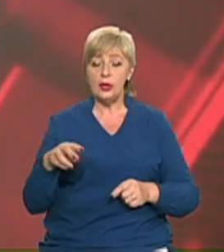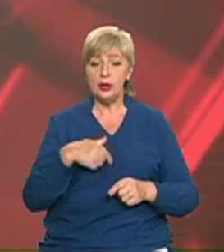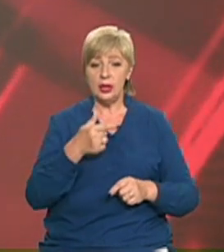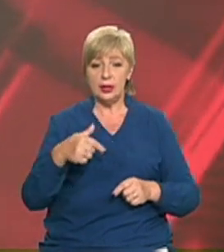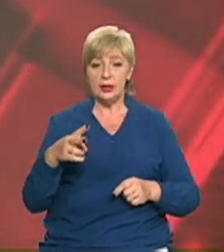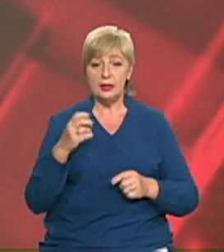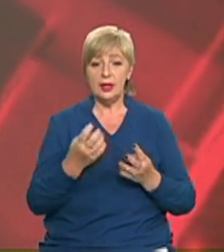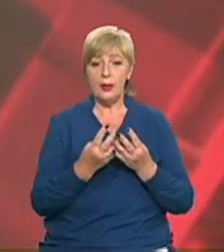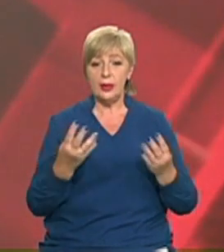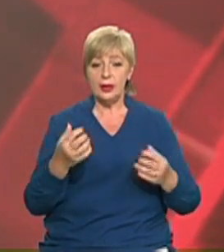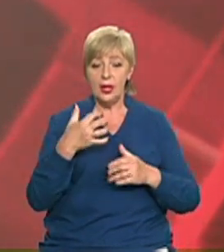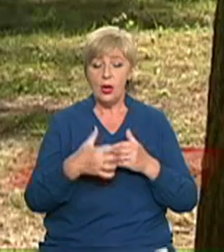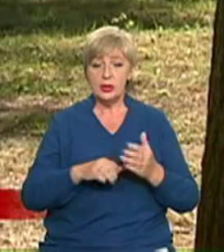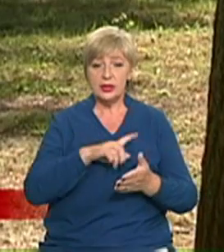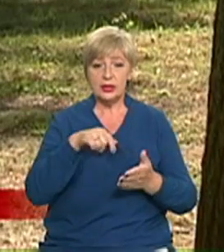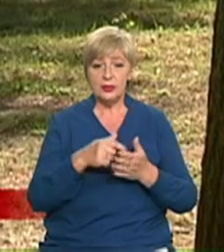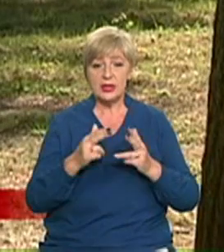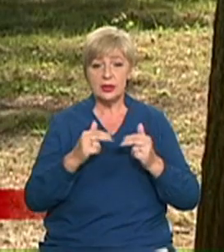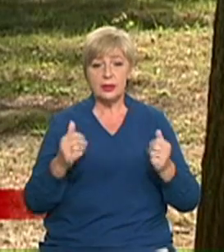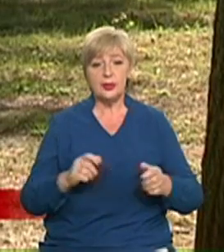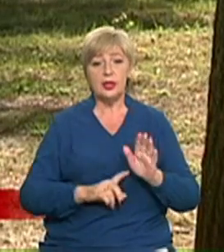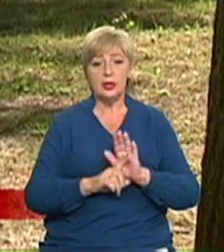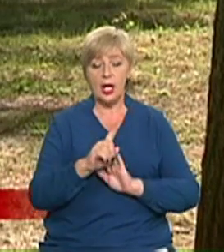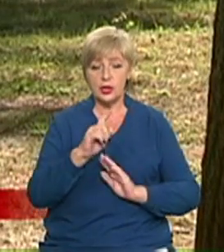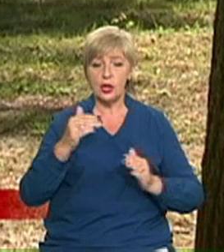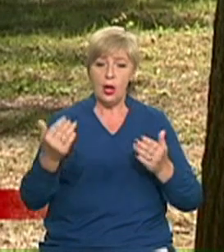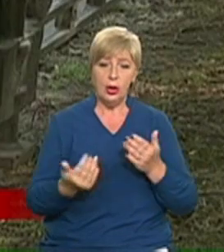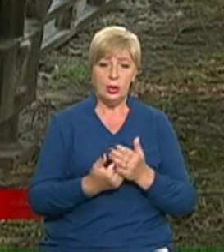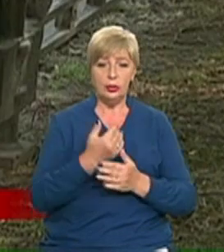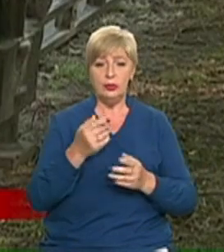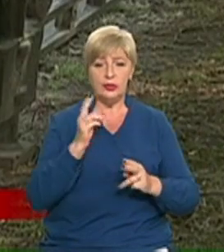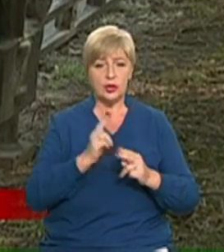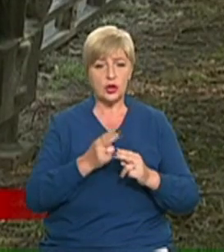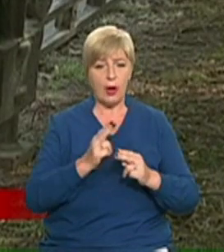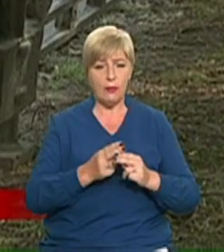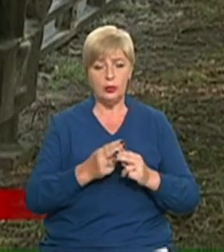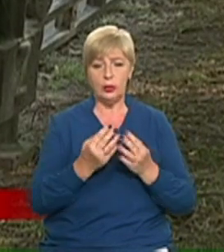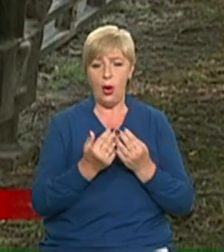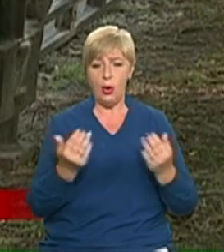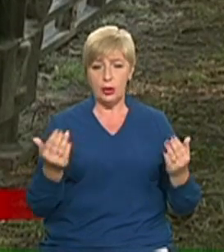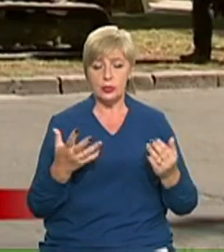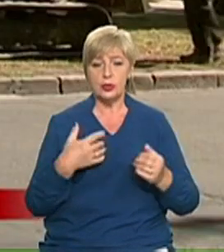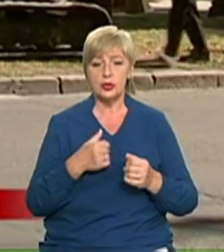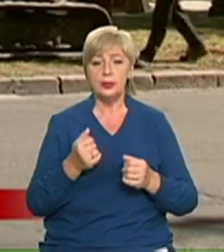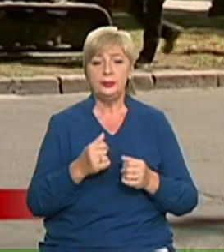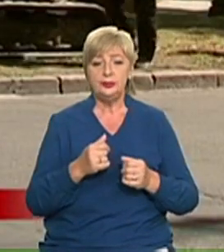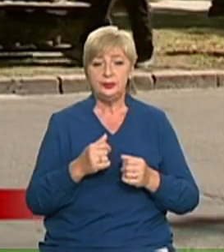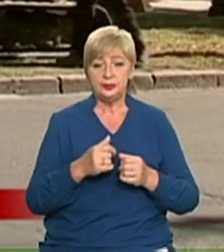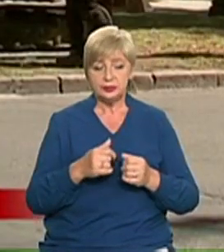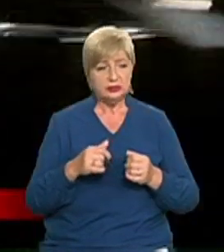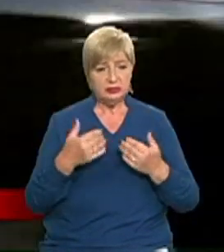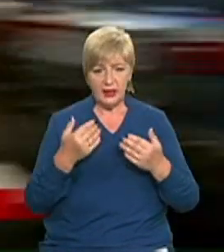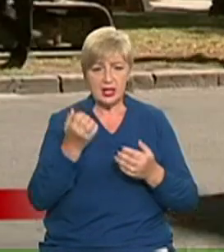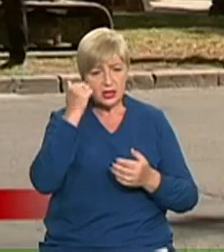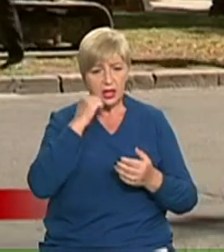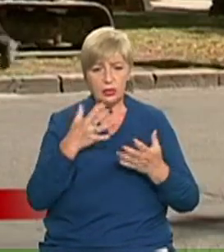2,5 мільйона гривень на паркан у середмісті Дніпра взялись оновлювати чавунну огорожу. Стару на проспекті Дмитра Яворницького з'їла корозія,